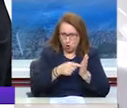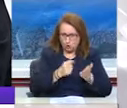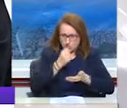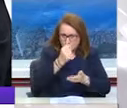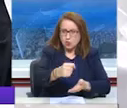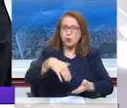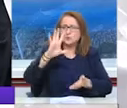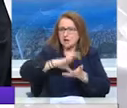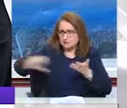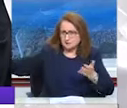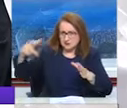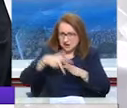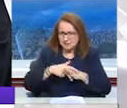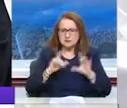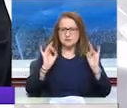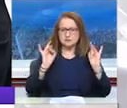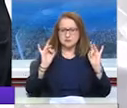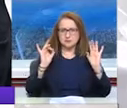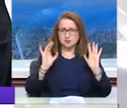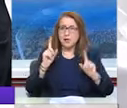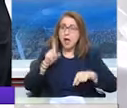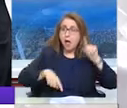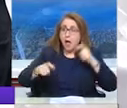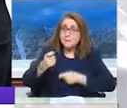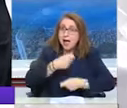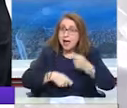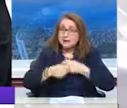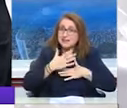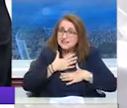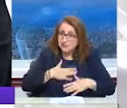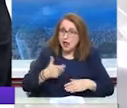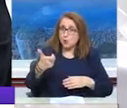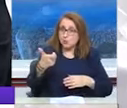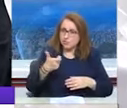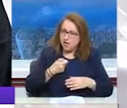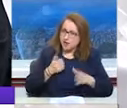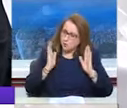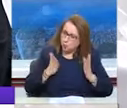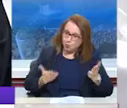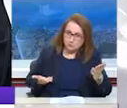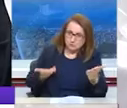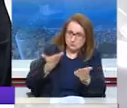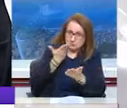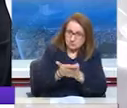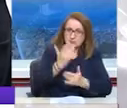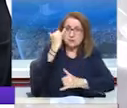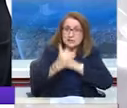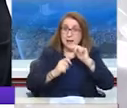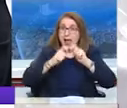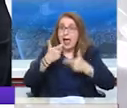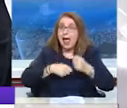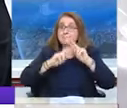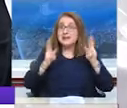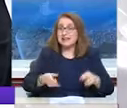συμψηφιστέα. Οι επιχειρήσεις που ενδιαφέρονται να αξιοποιήσουν αυτό το σχήμα θα πρέπει να εγγραφούν στην ειδική πλατφόρμα της ΑΔΕ από 2 έως 10